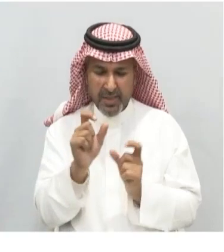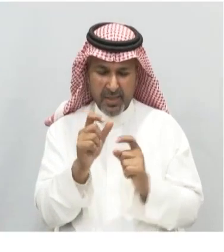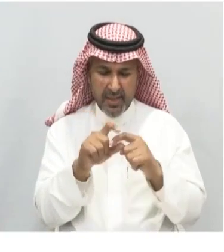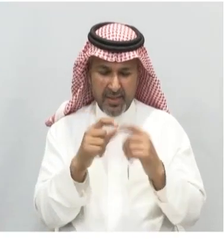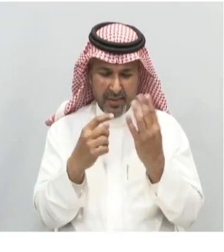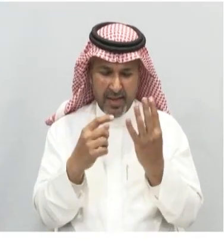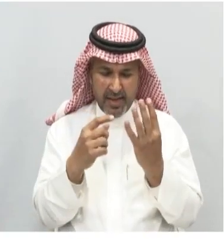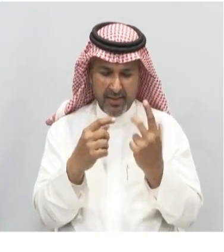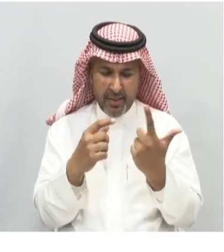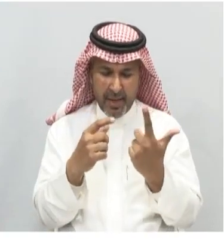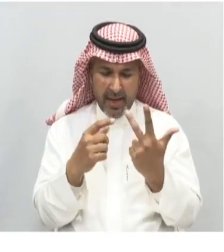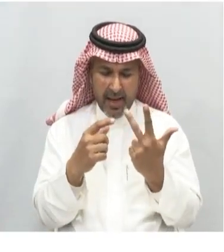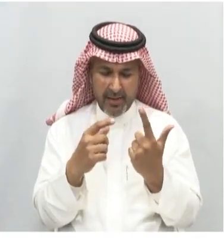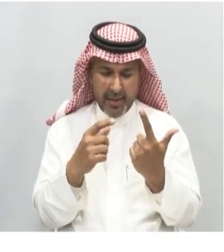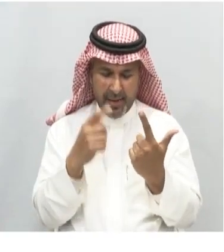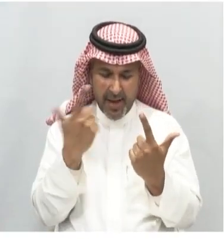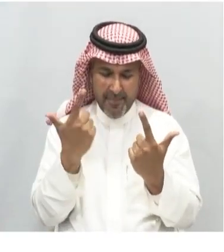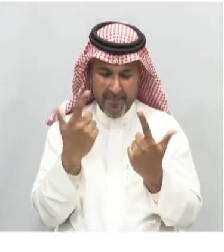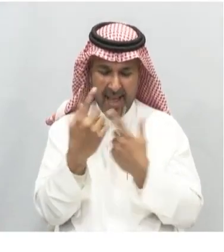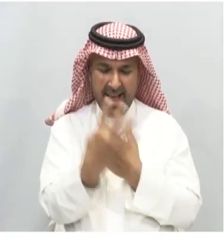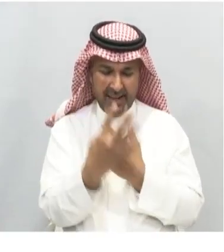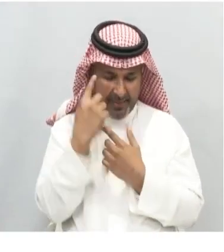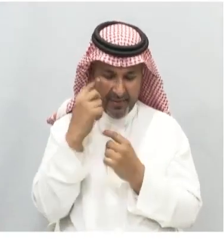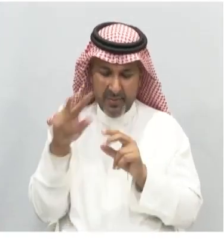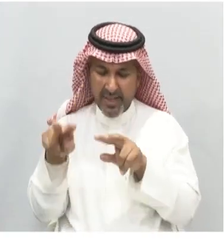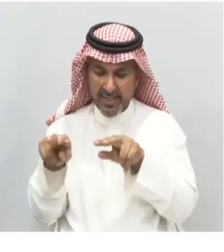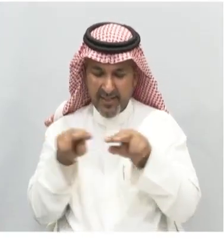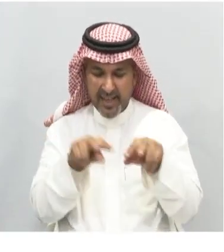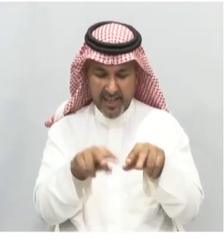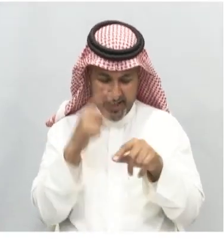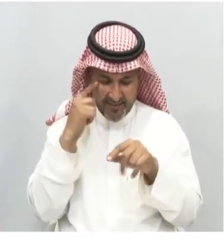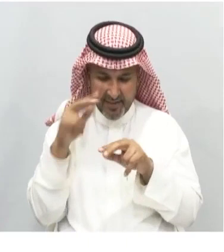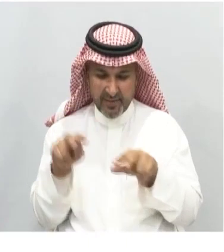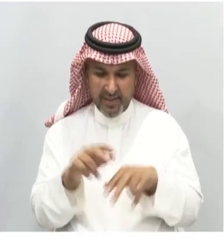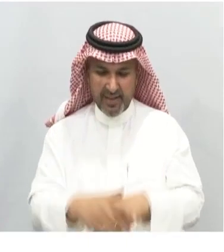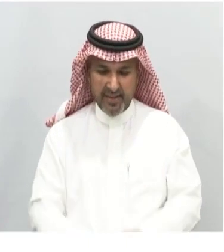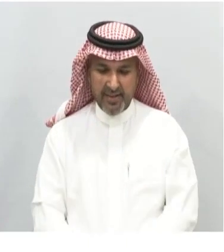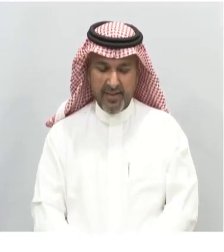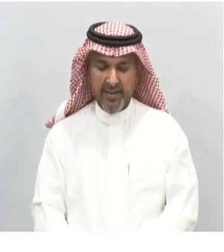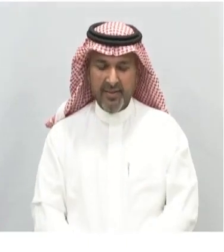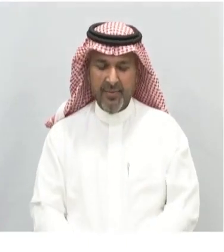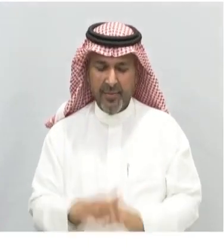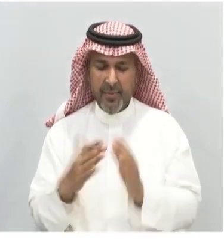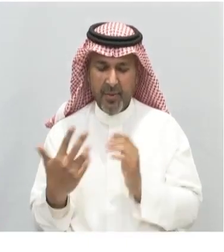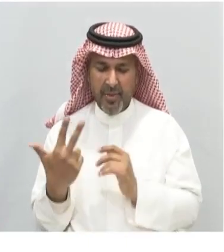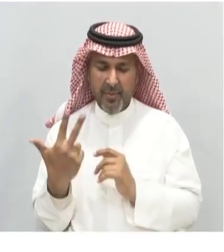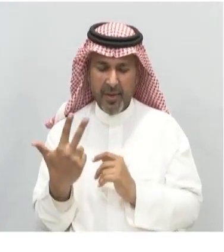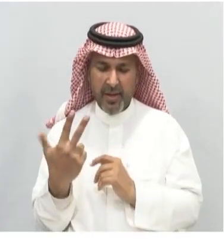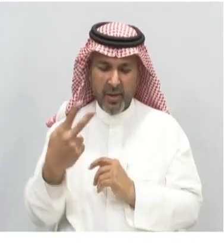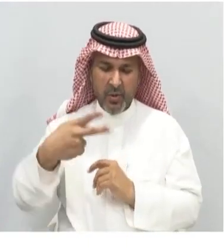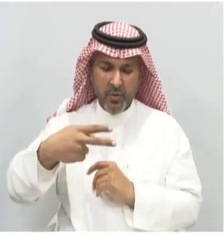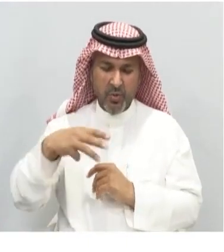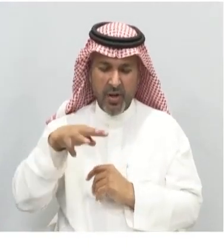ثم اضفنا الاصفار وهذا هو ما يشكل النمط الذي نسير عليه طيب 28000 تق 700